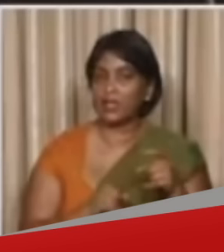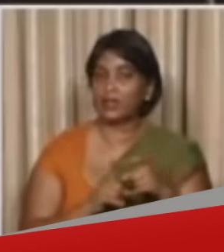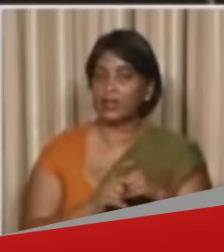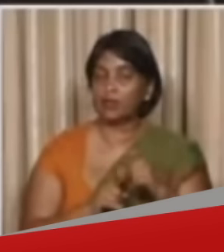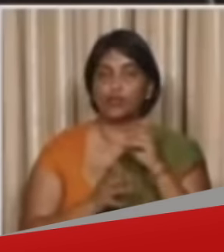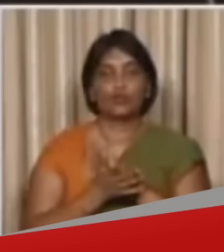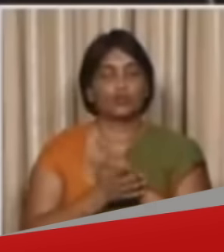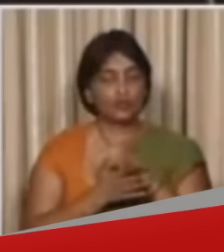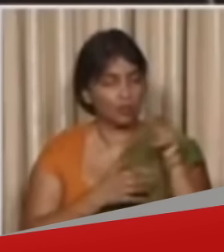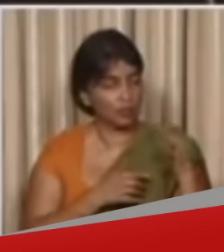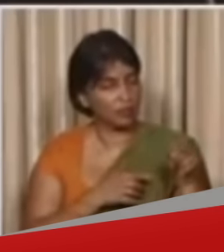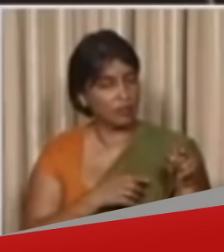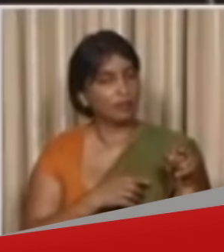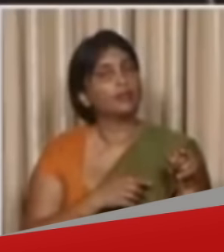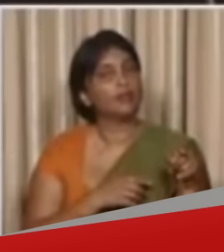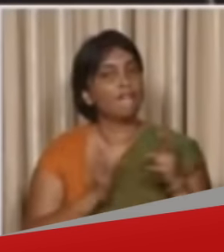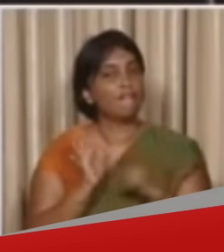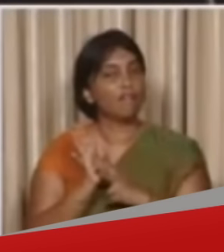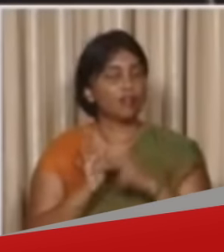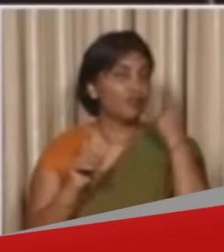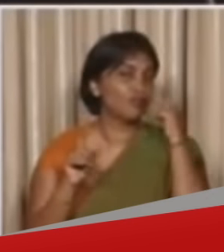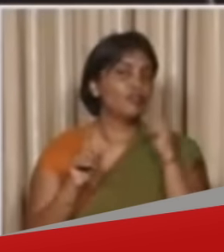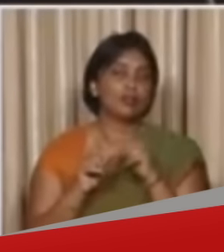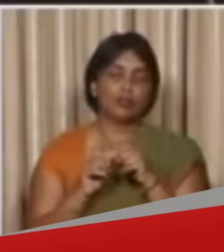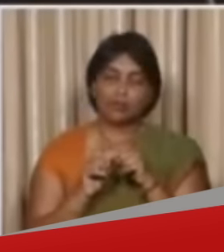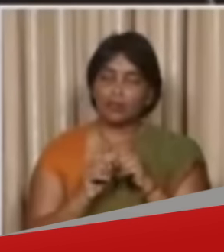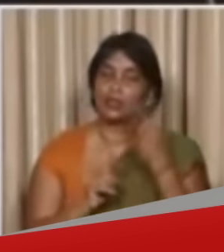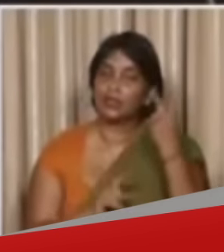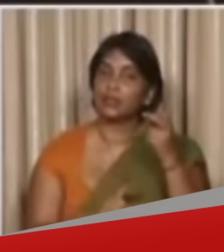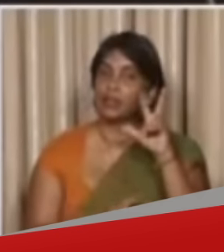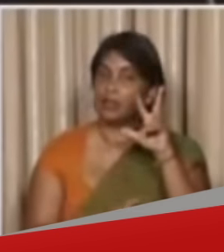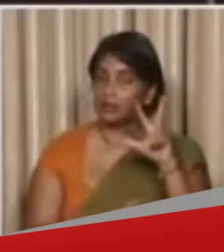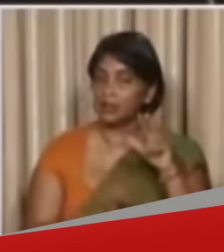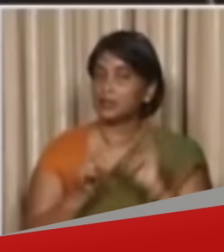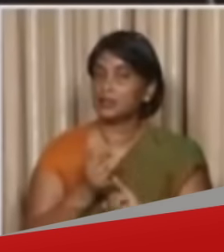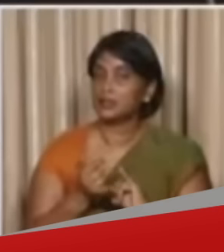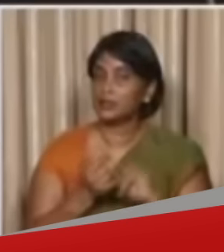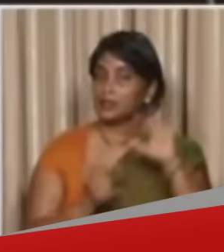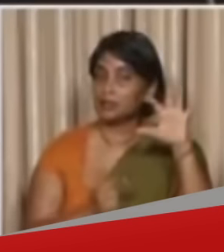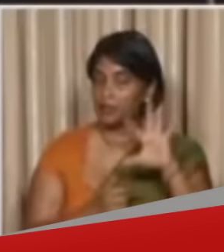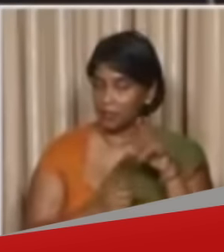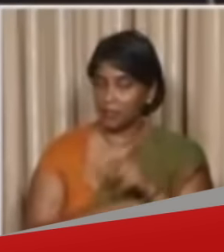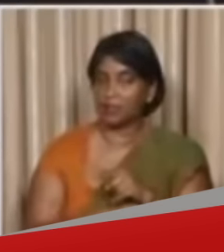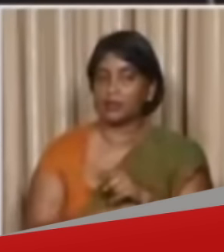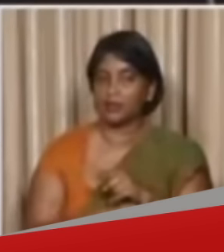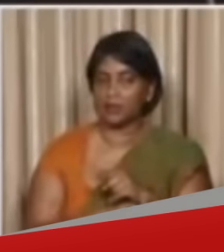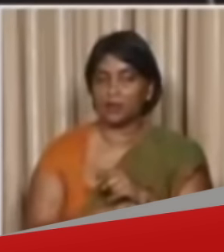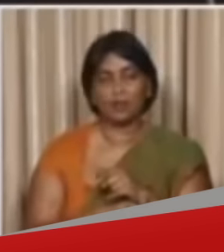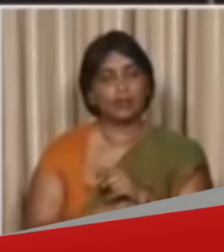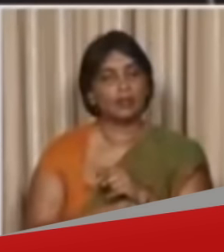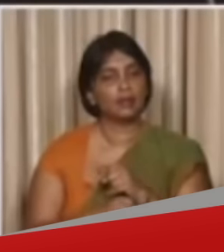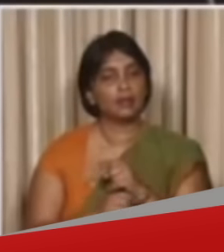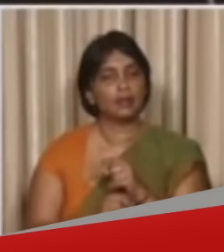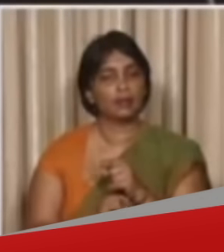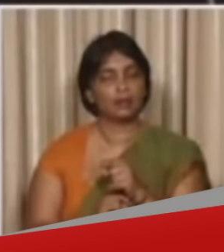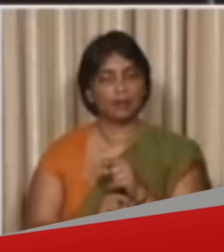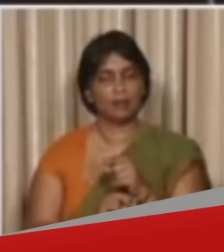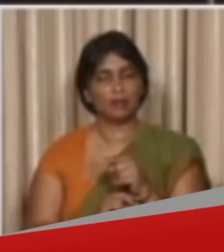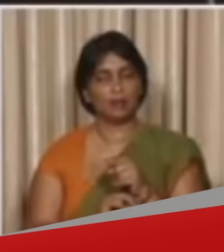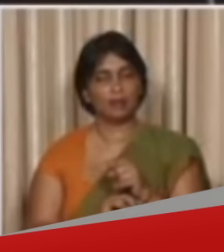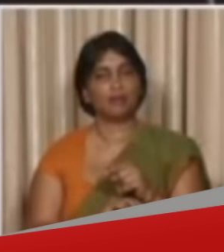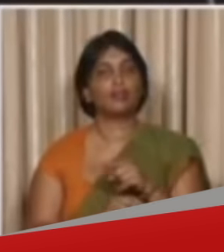චූලා කොඩිතුවක්කෝ මහතා වවුනතු සිද්ධිය ගැන 2008 සැප්තැම්බර් 5 දෙසැම්බර් 5